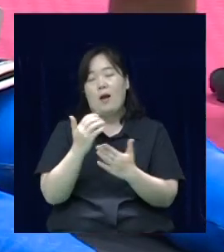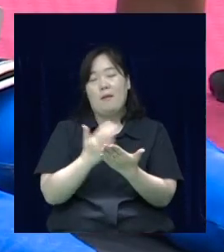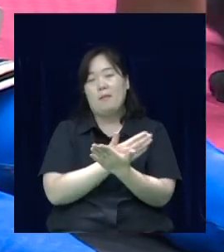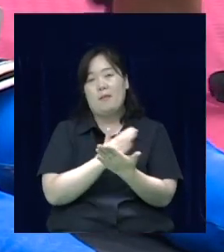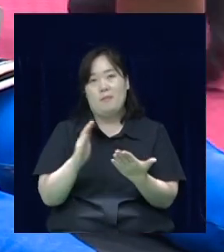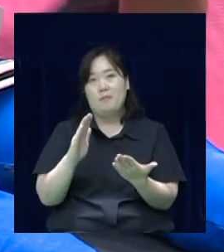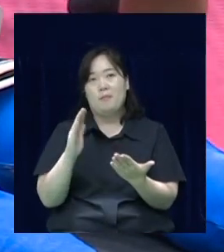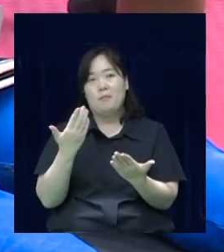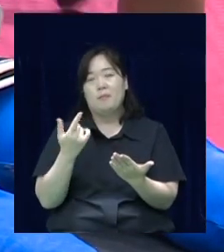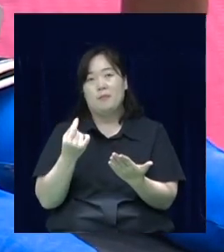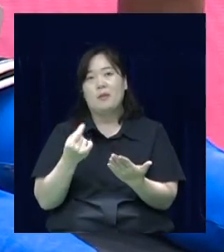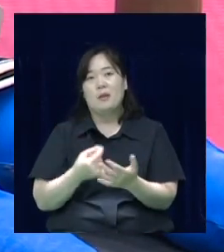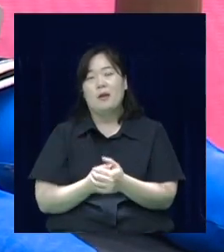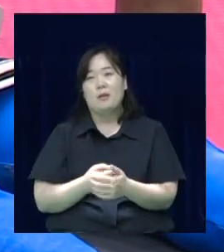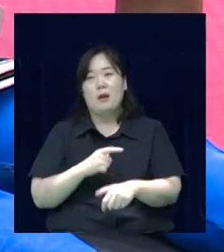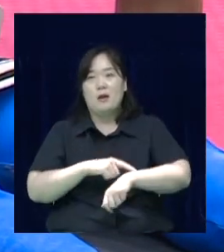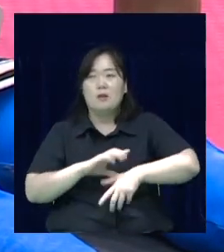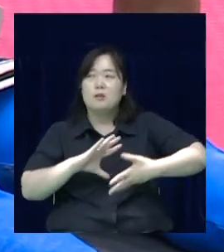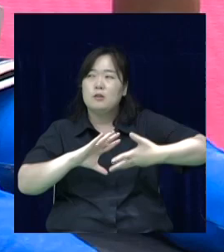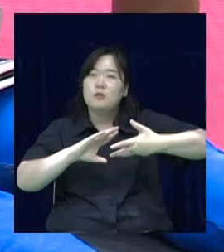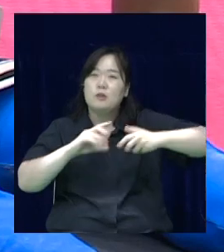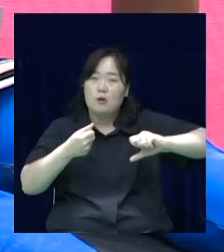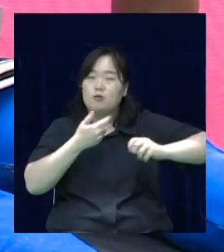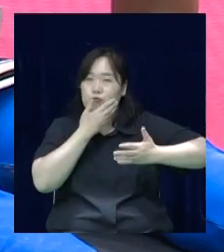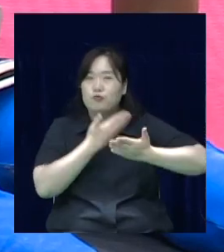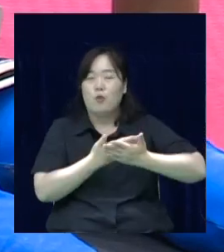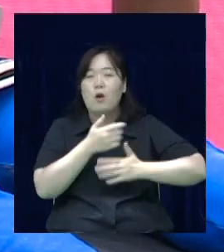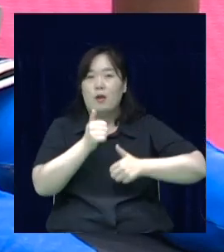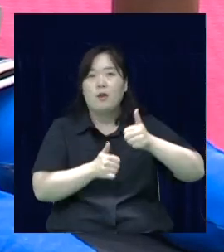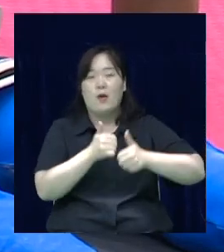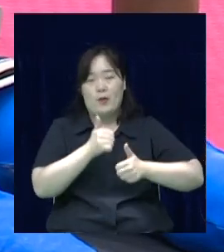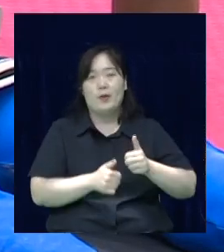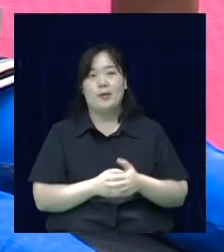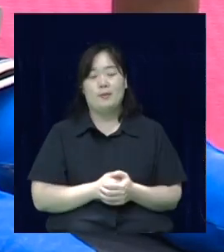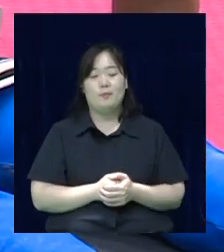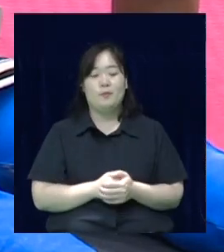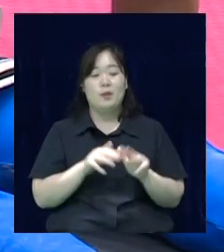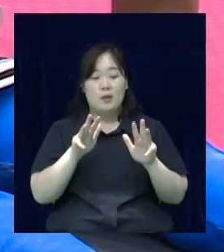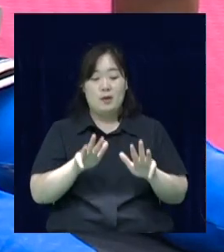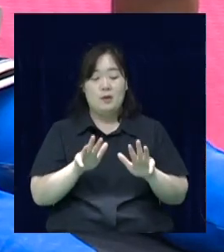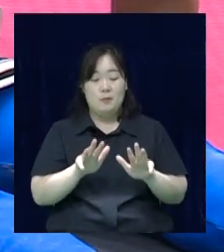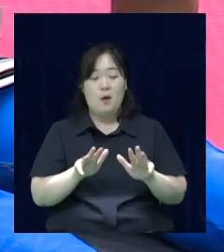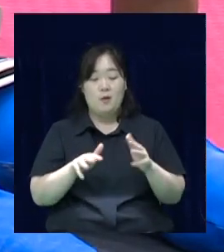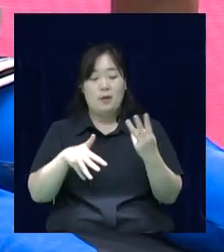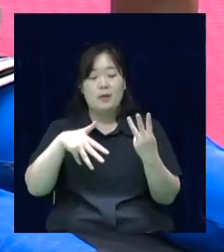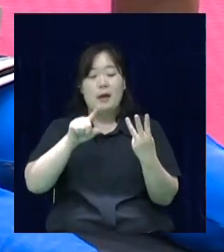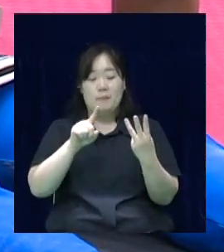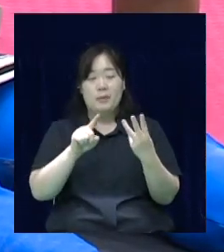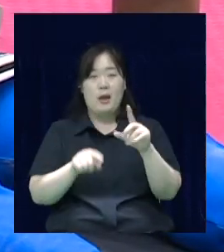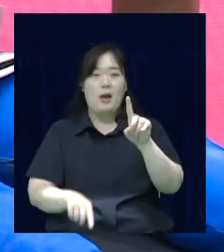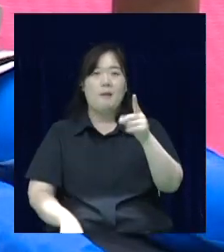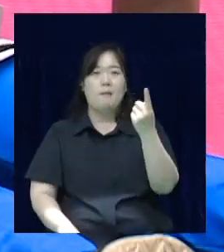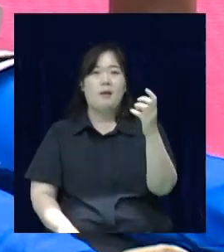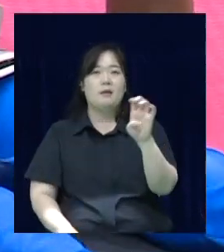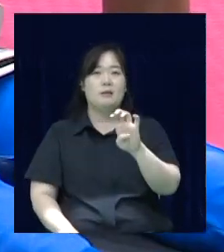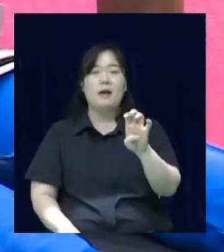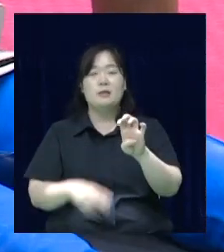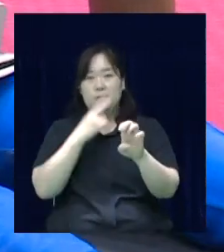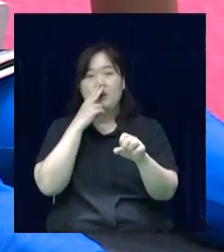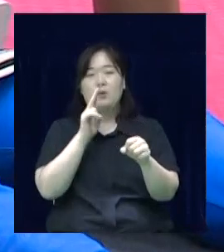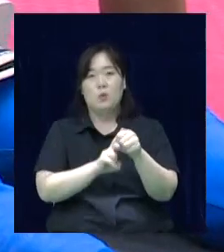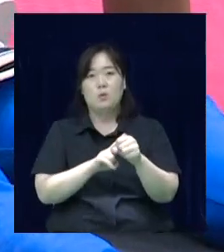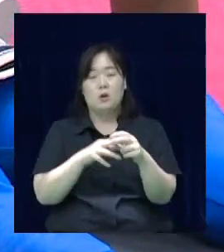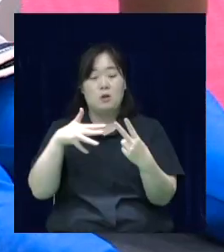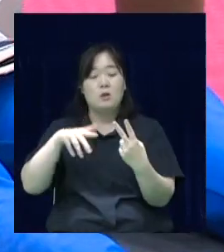없으면 이 스포츠를 행하기가 굉장히 어렵습니다. 그렇군요. 예. 자, 이제 서진곤 선수의 3차 시도 140kg으로 이어지겠습니다.